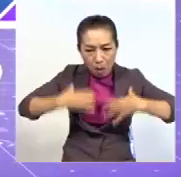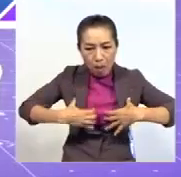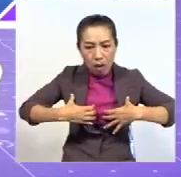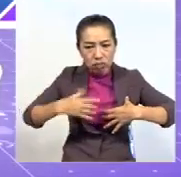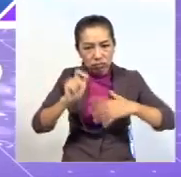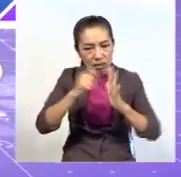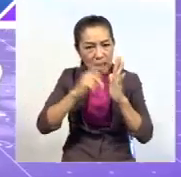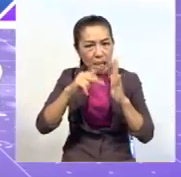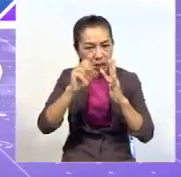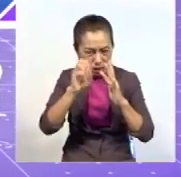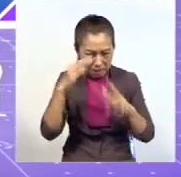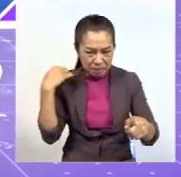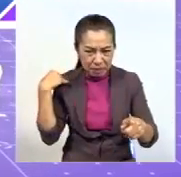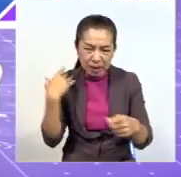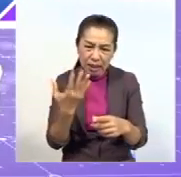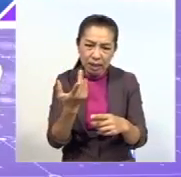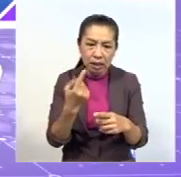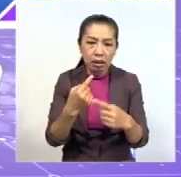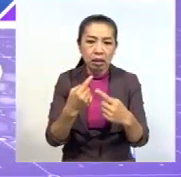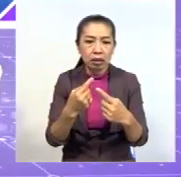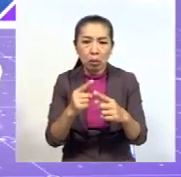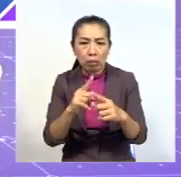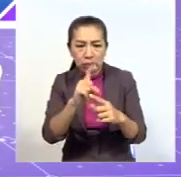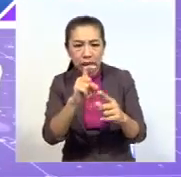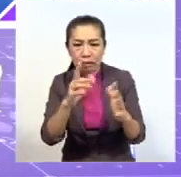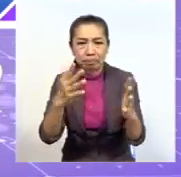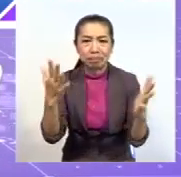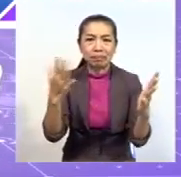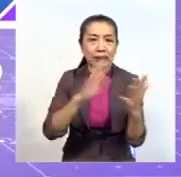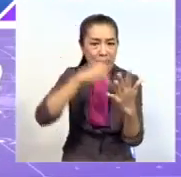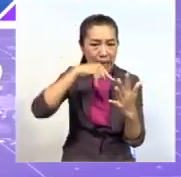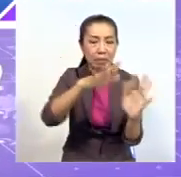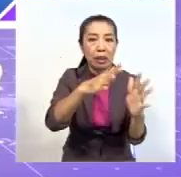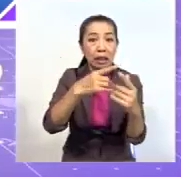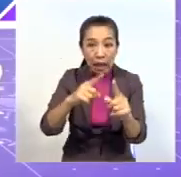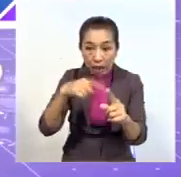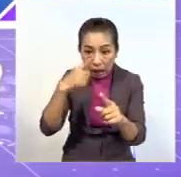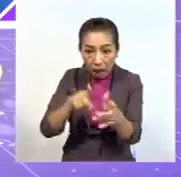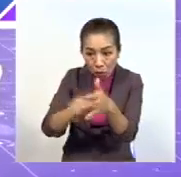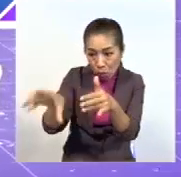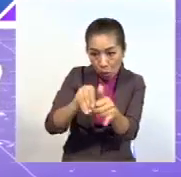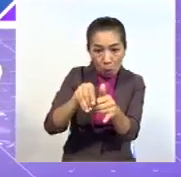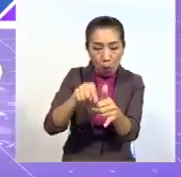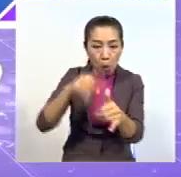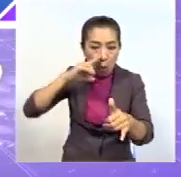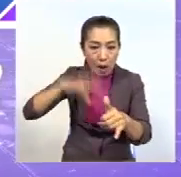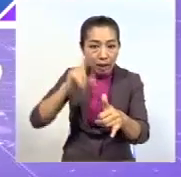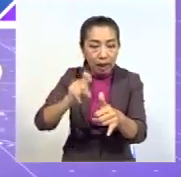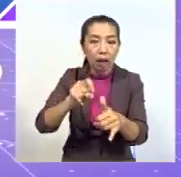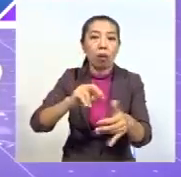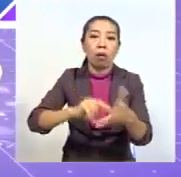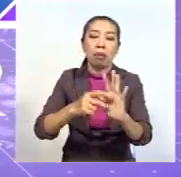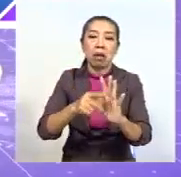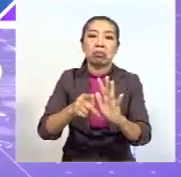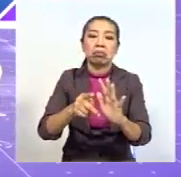านนี้จนกระทั่งรุนแรงวิกฤตหรือเสียชีวิตแบบนี้นั่นก็หมายความว่าตัวลักษณะของตัวโรคเนี่ยมันจะเกิดค่อนข้าง